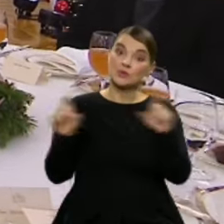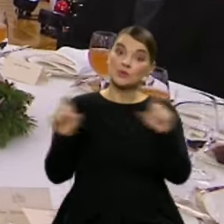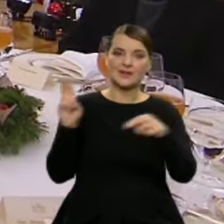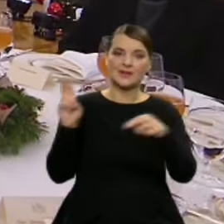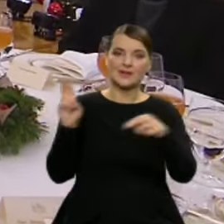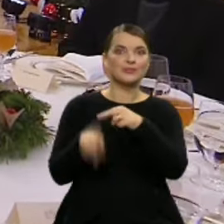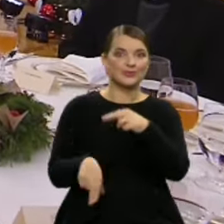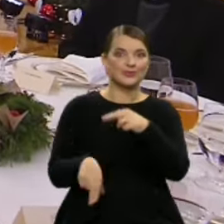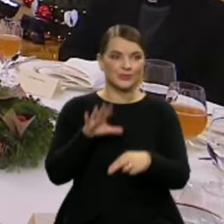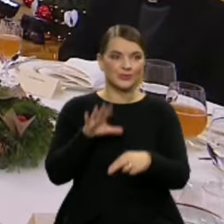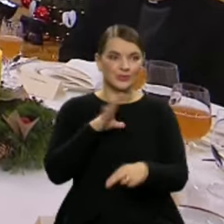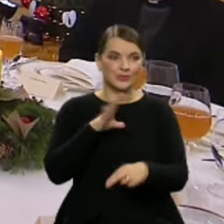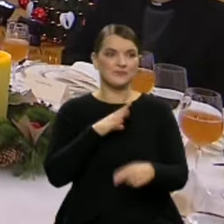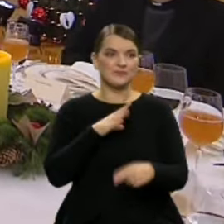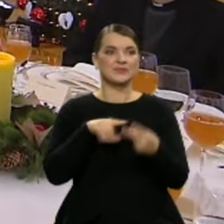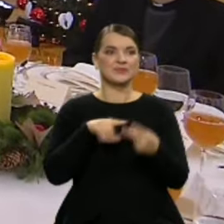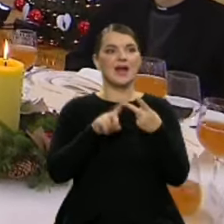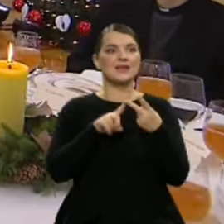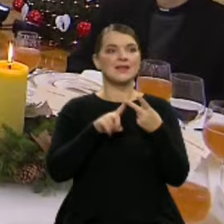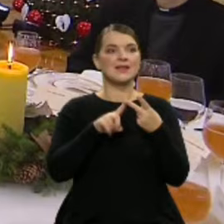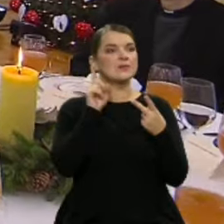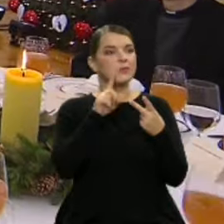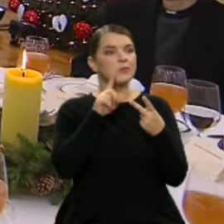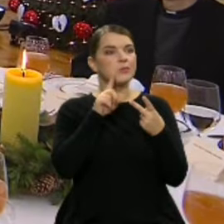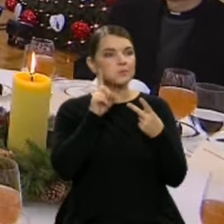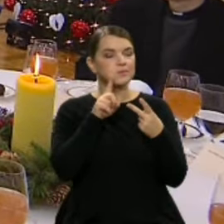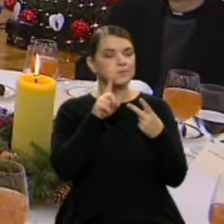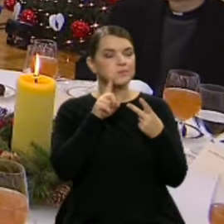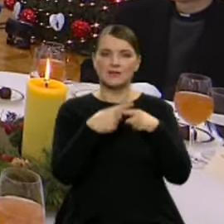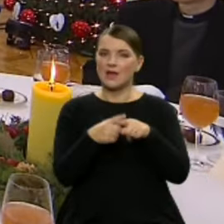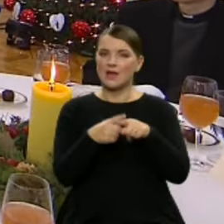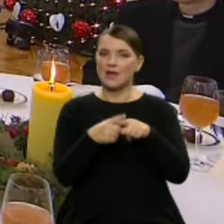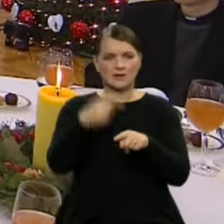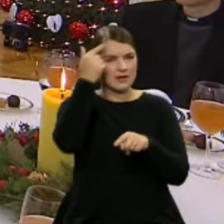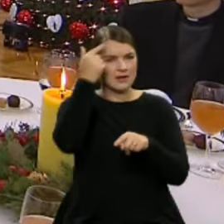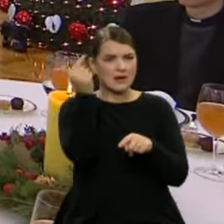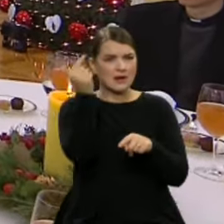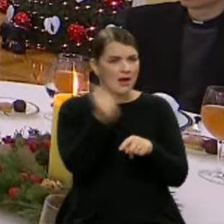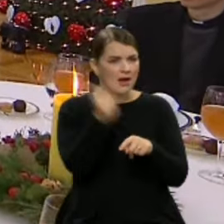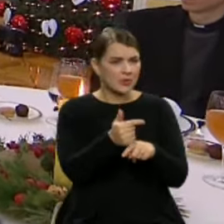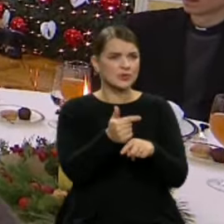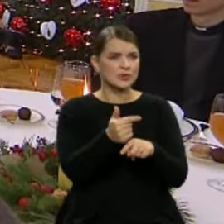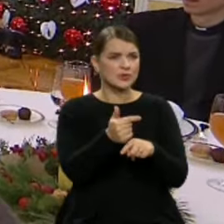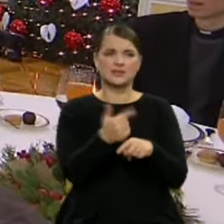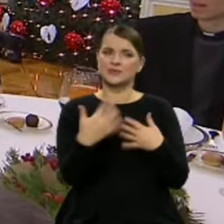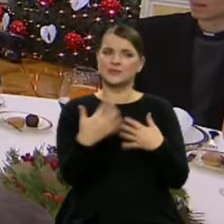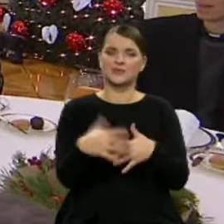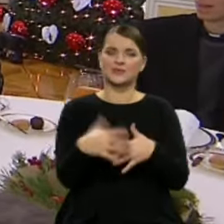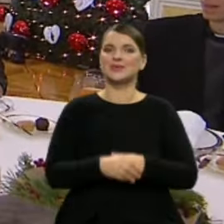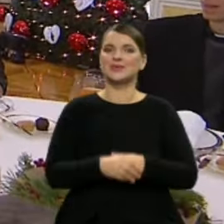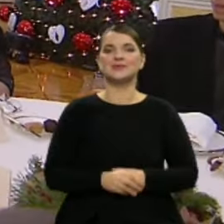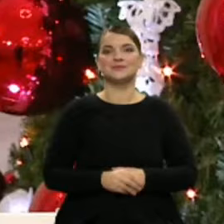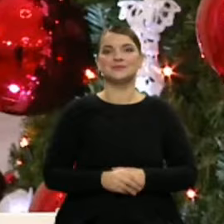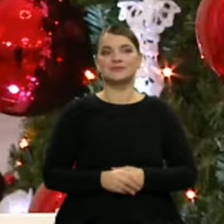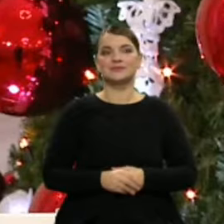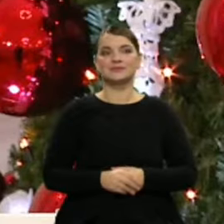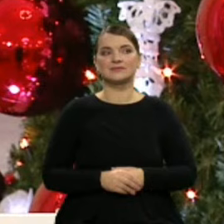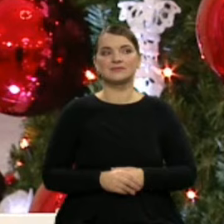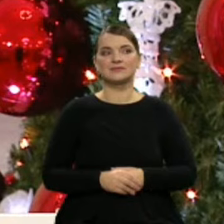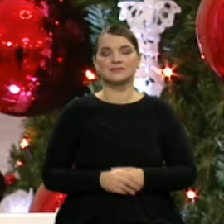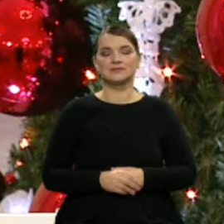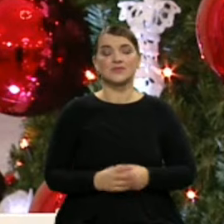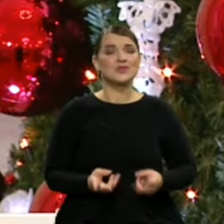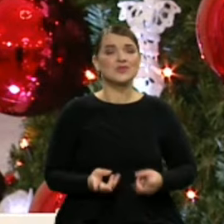baigė, antrasis berniukas technikai labai gabus ir tikrai vat,